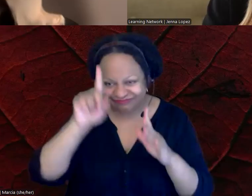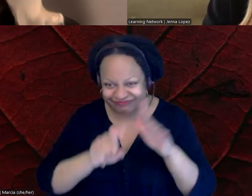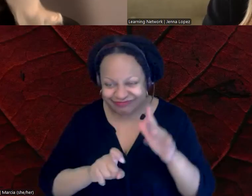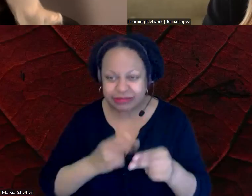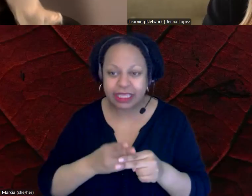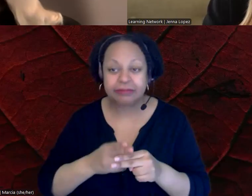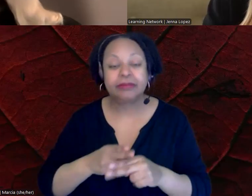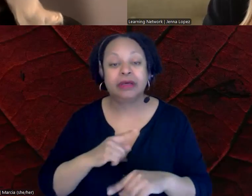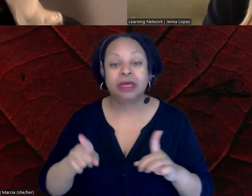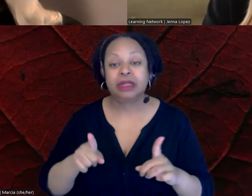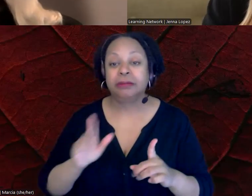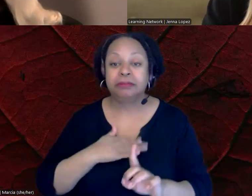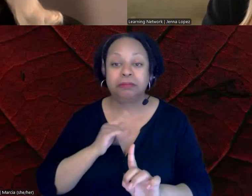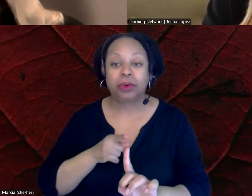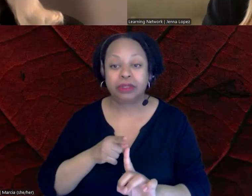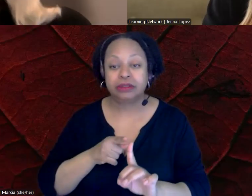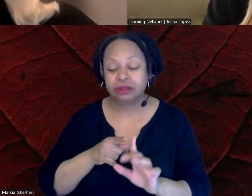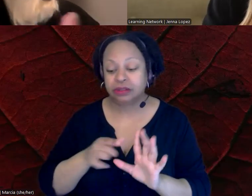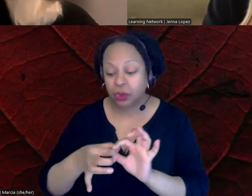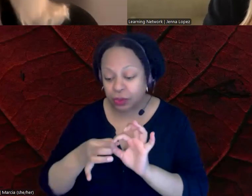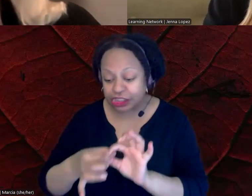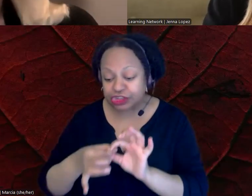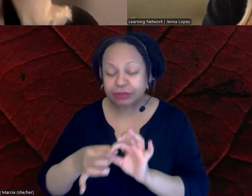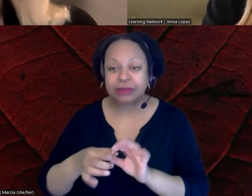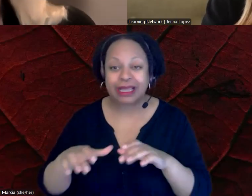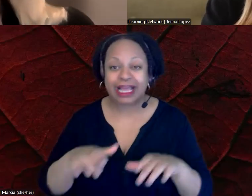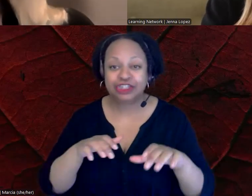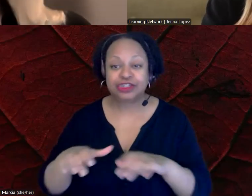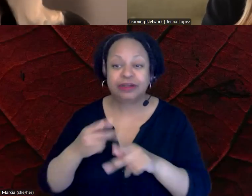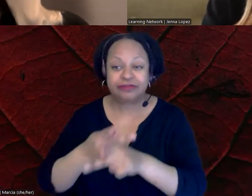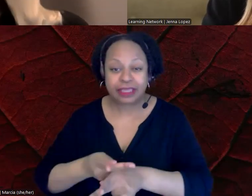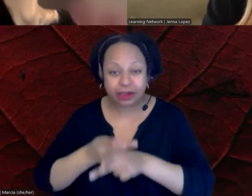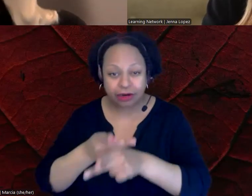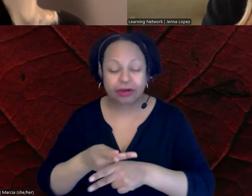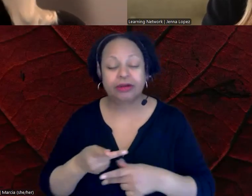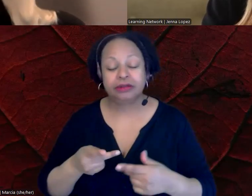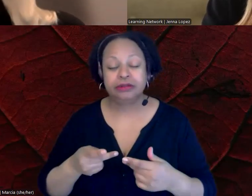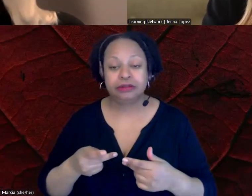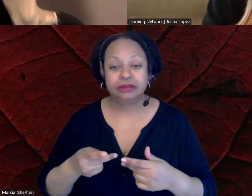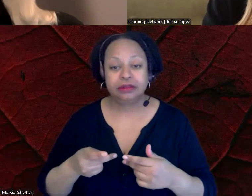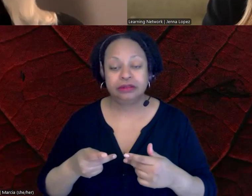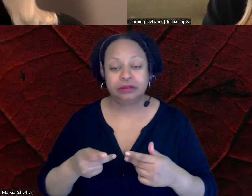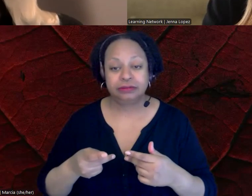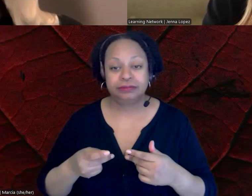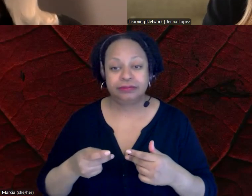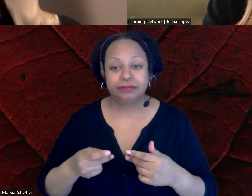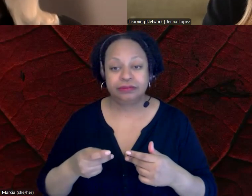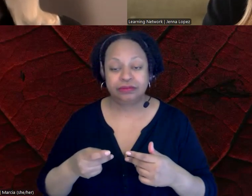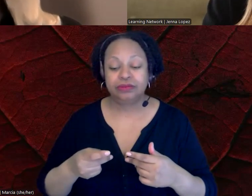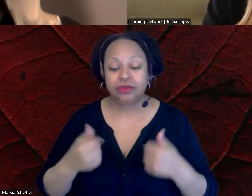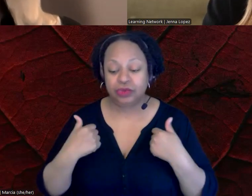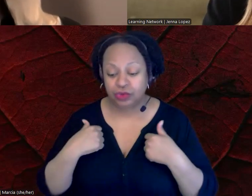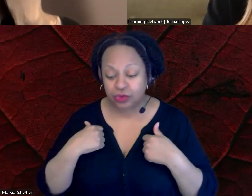de relation vont loin pour ne pas répéter